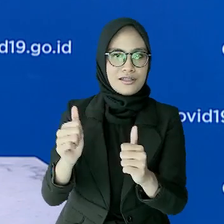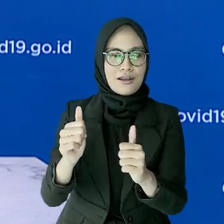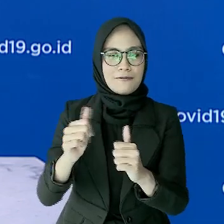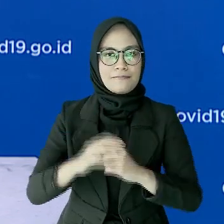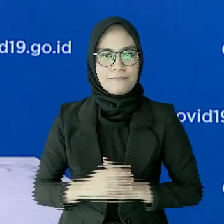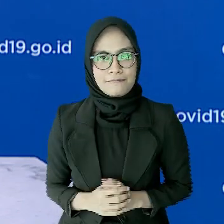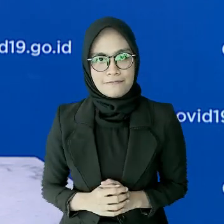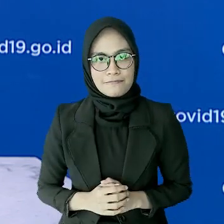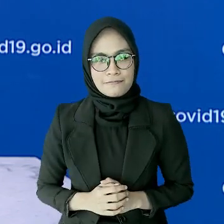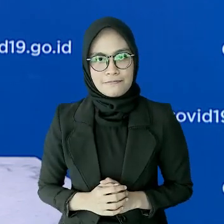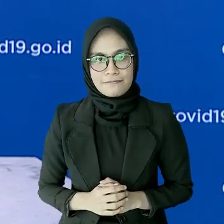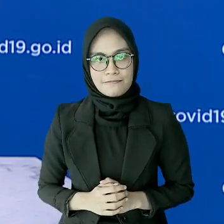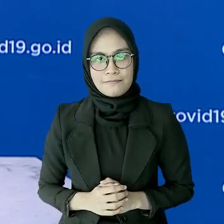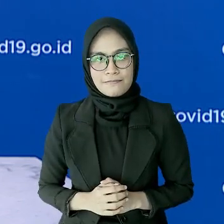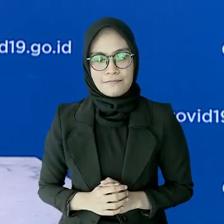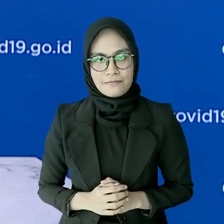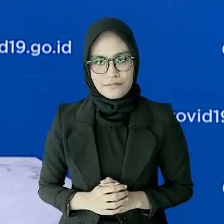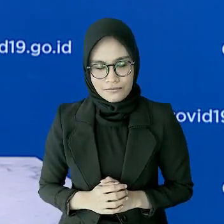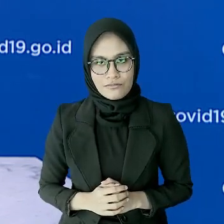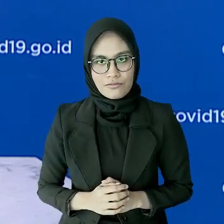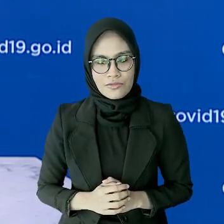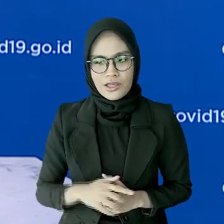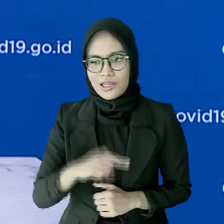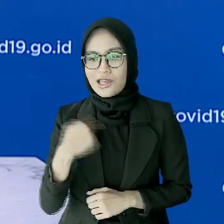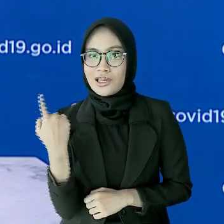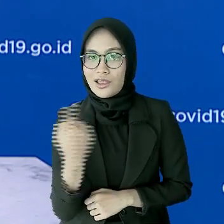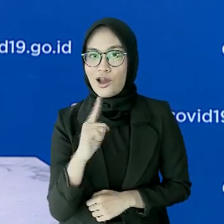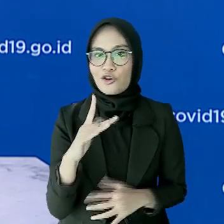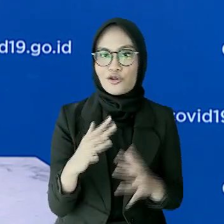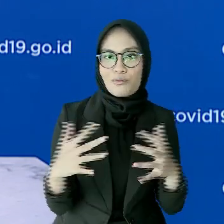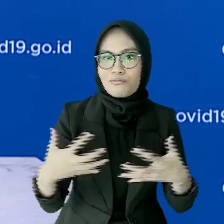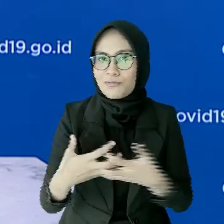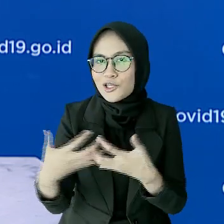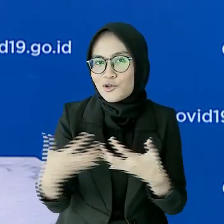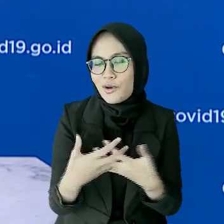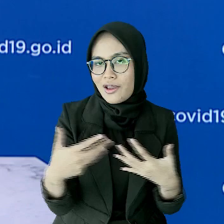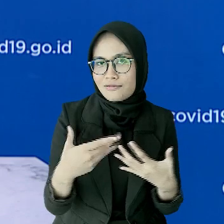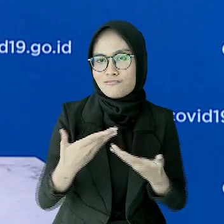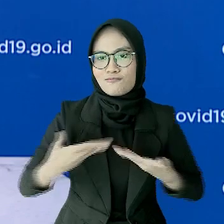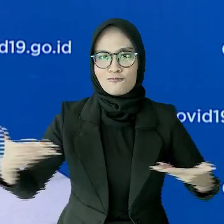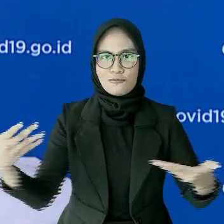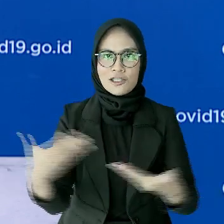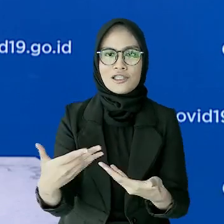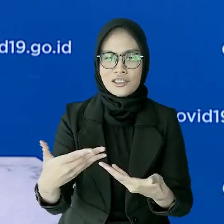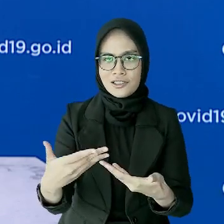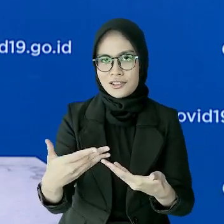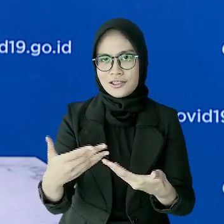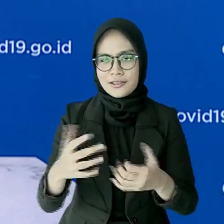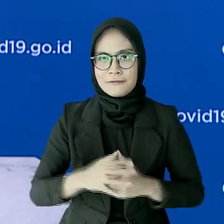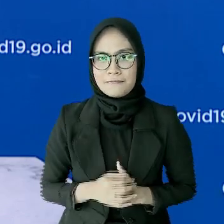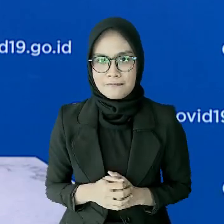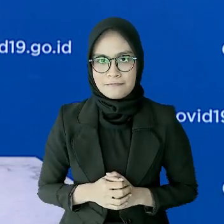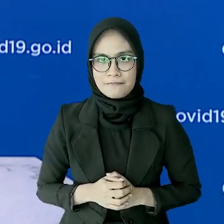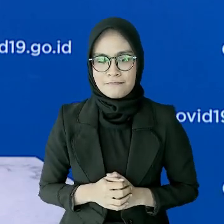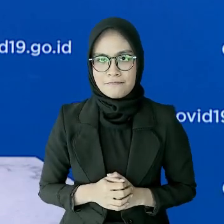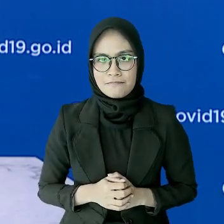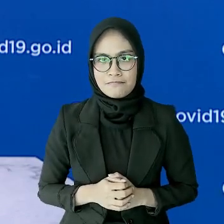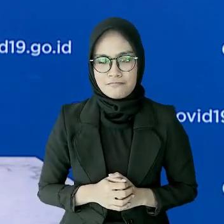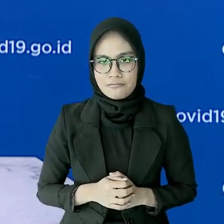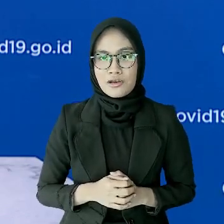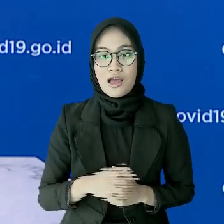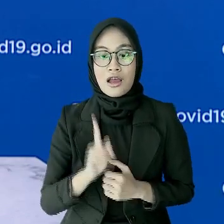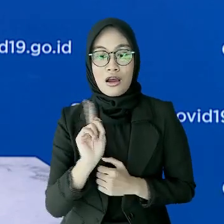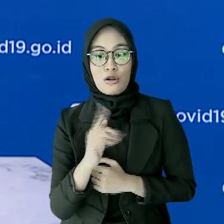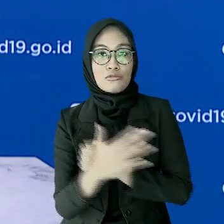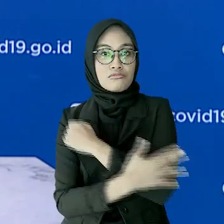perlu diselaraskan dengan negara atau wilayah yang berbatasan langsung, karena lonjakan kasus yang terjadi pada satu